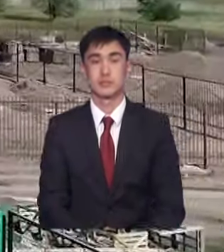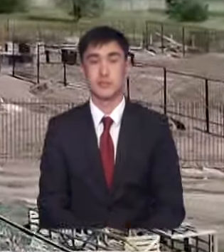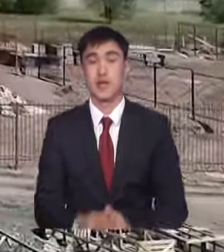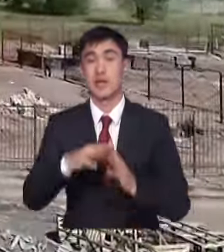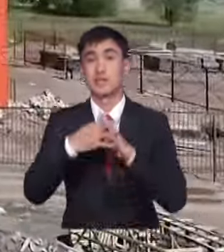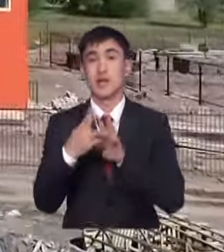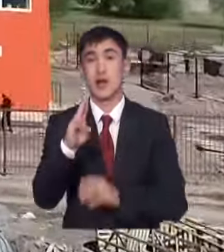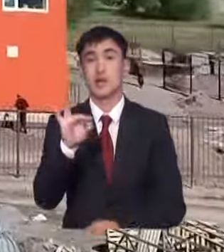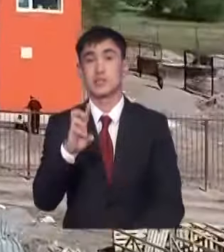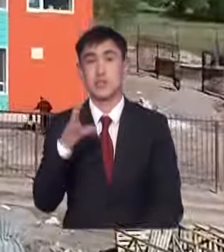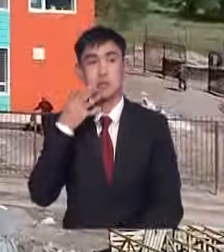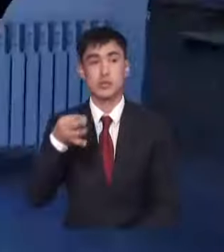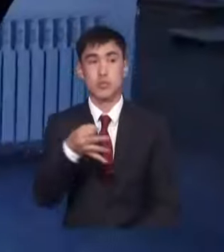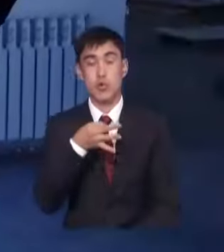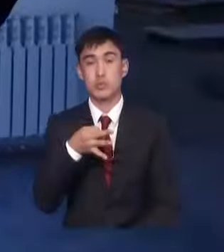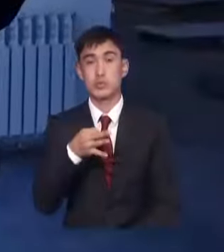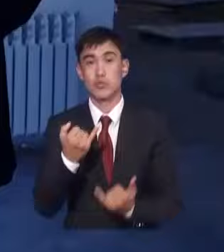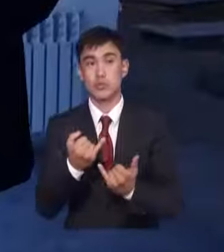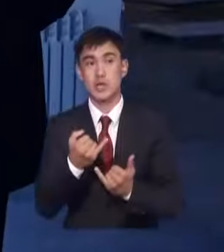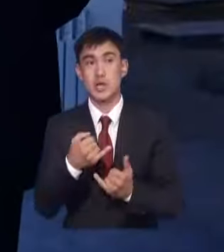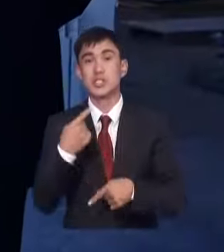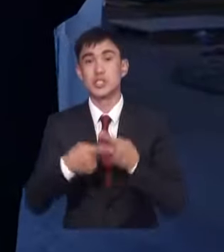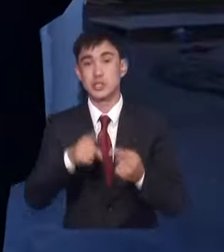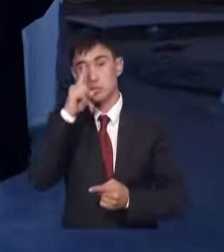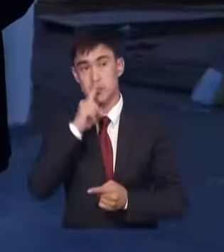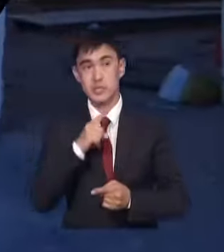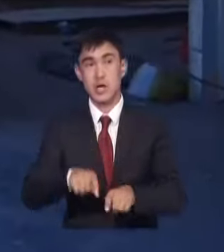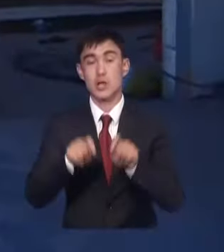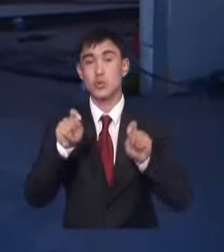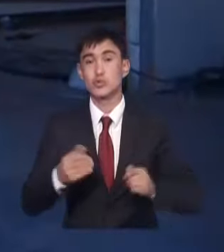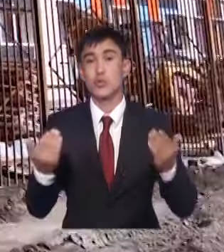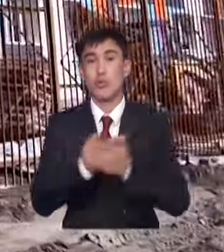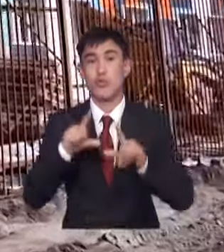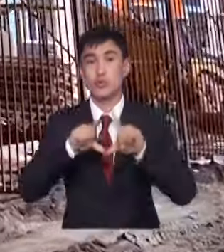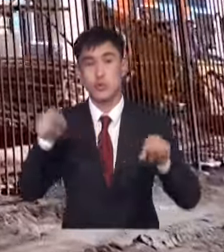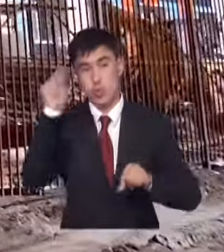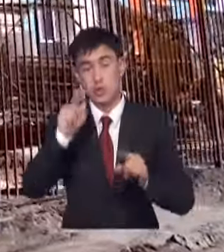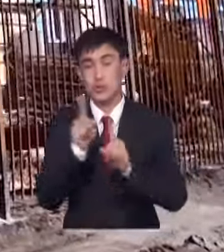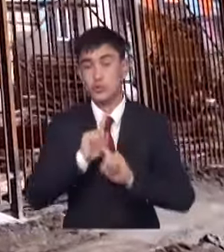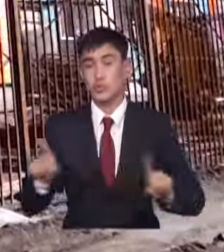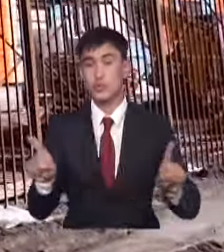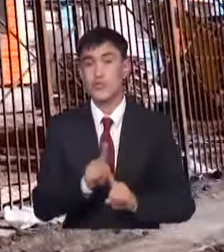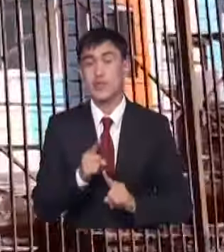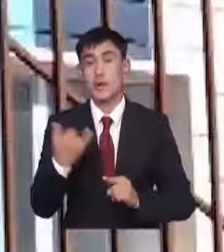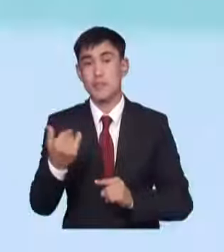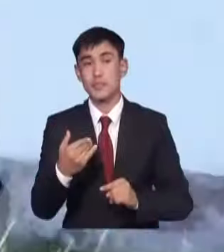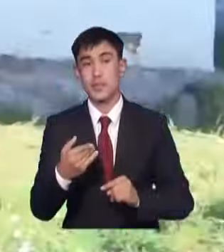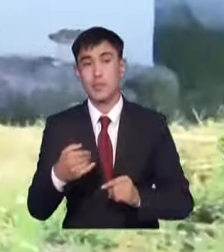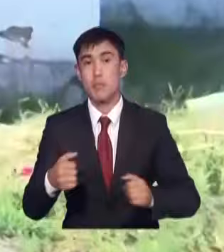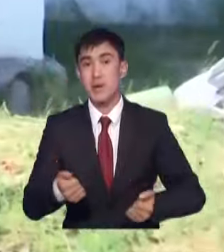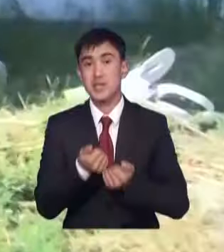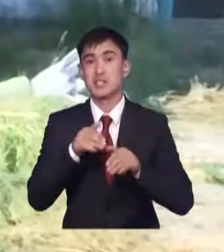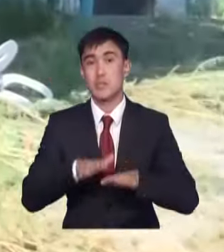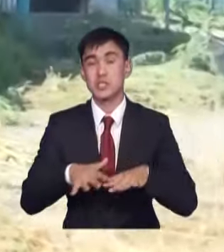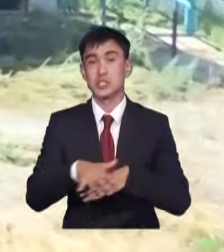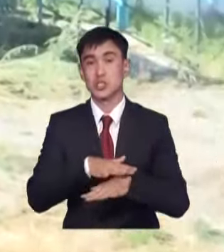селе караса с Алматинской области вот уже буквально через месяц откроется Новая школа искусств всё это благодаря инициативе